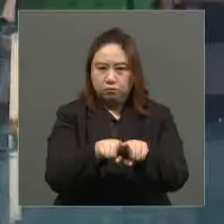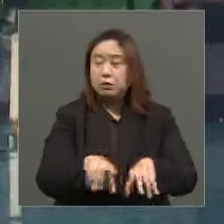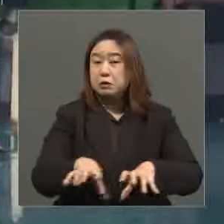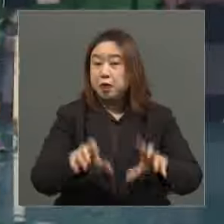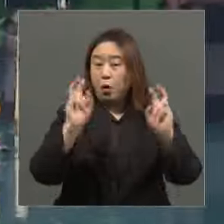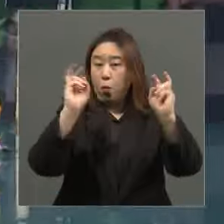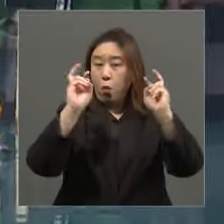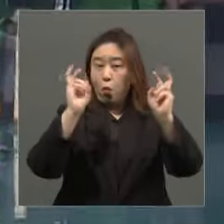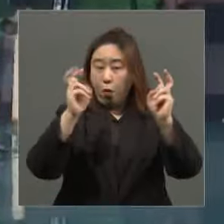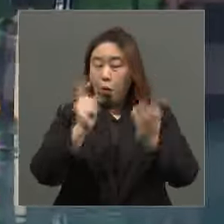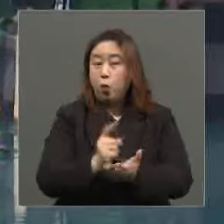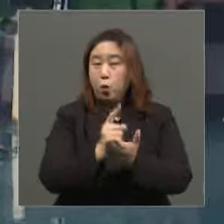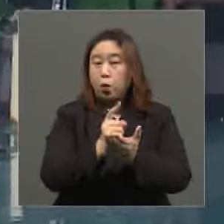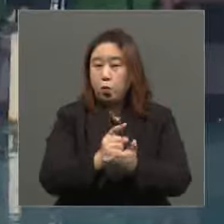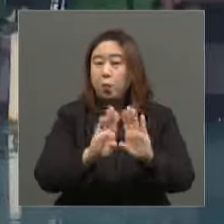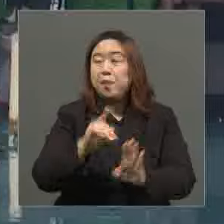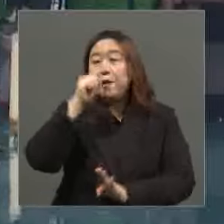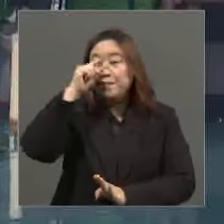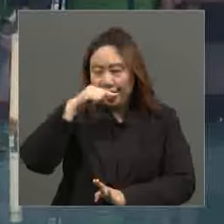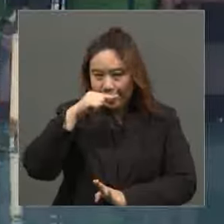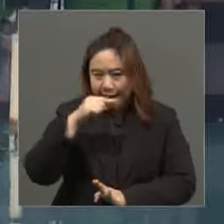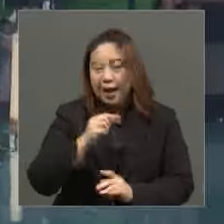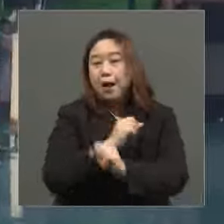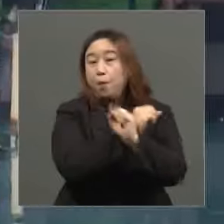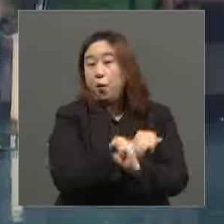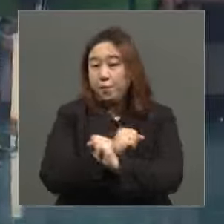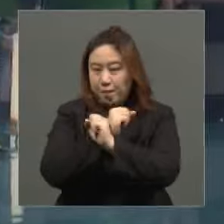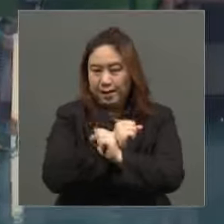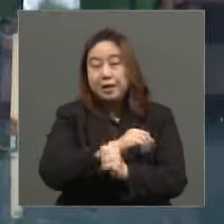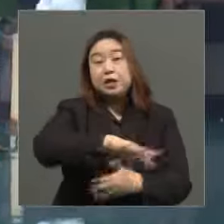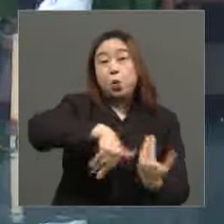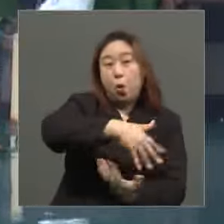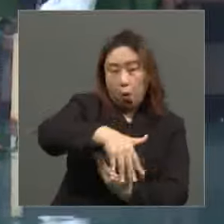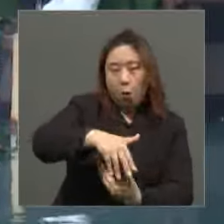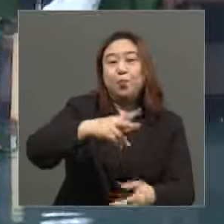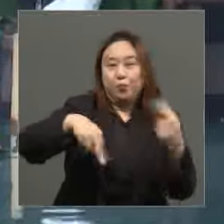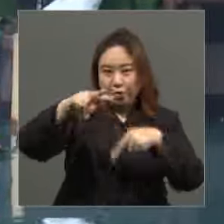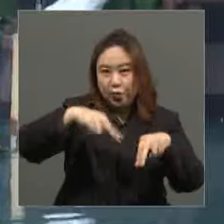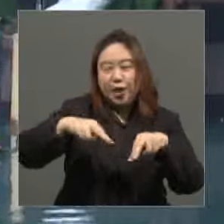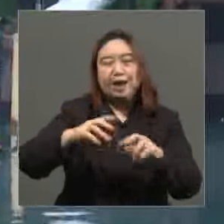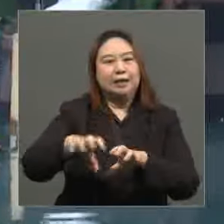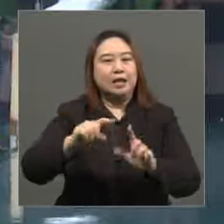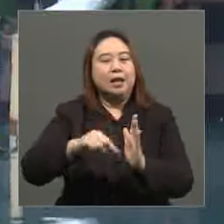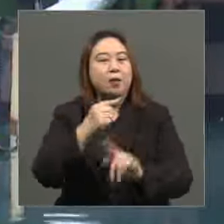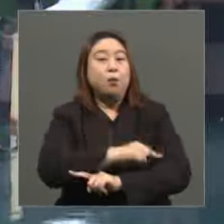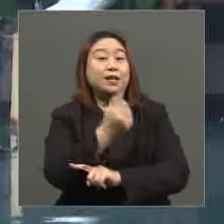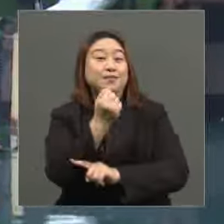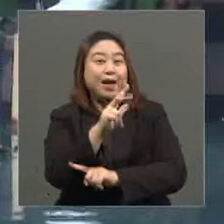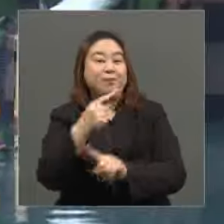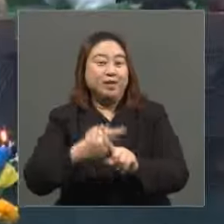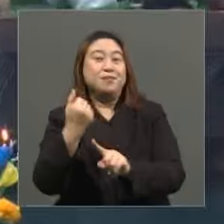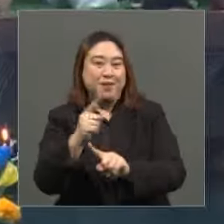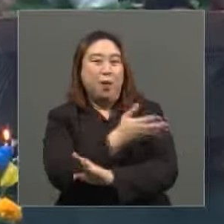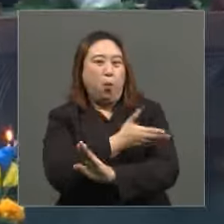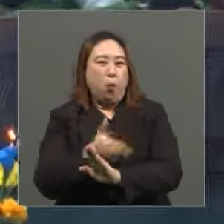แนวคิดลอยกระทงวิถีไทยปลอดภัยใส่ใจสิ่งแวดล้อมซึ่งจัดงานมาตั้งแต่วันที่13พฤศจิกายนแล้วนะคะมี